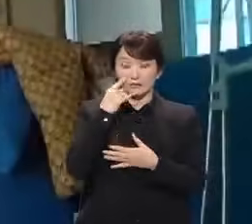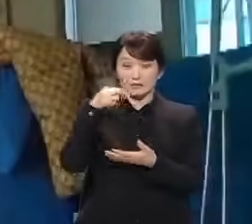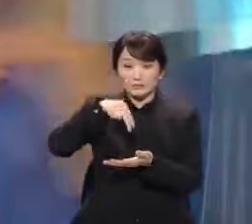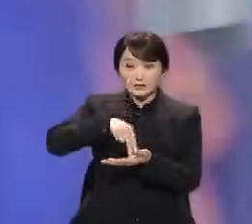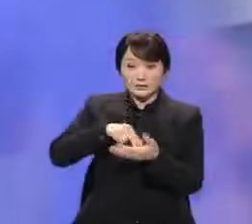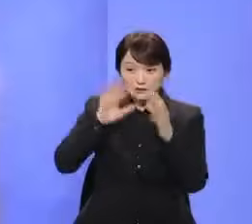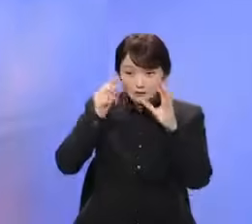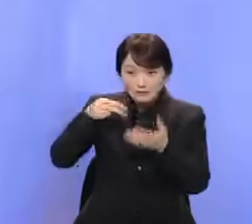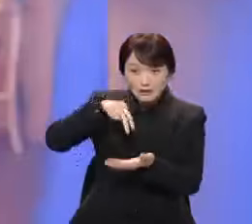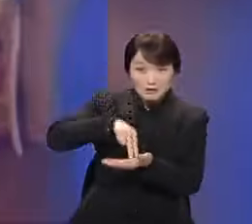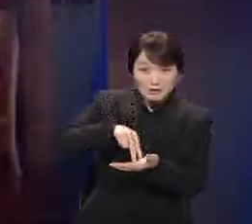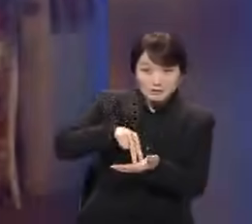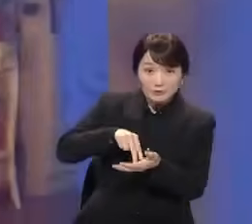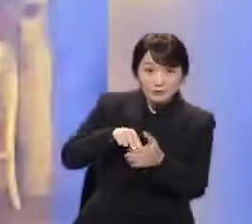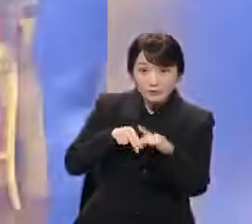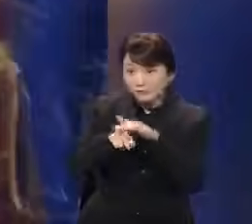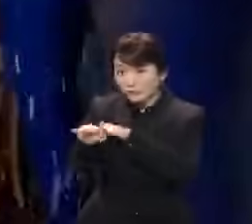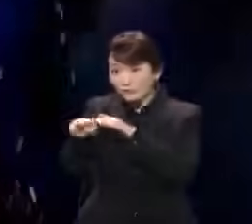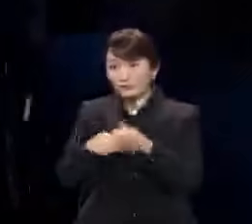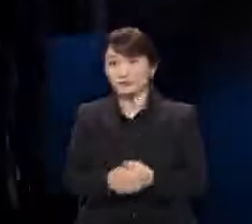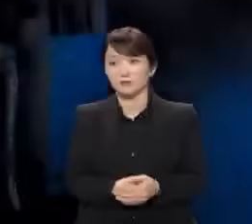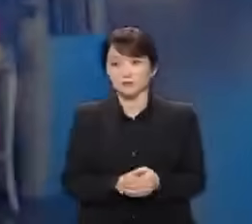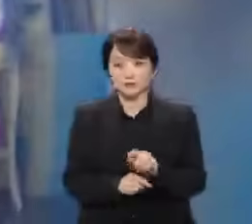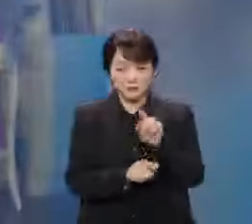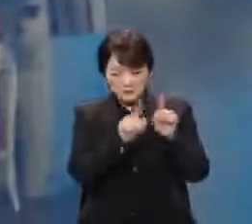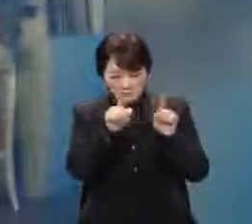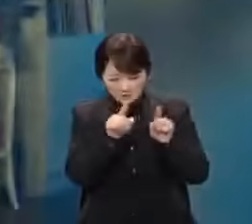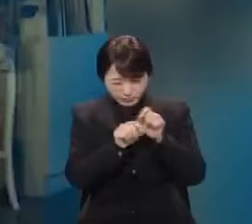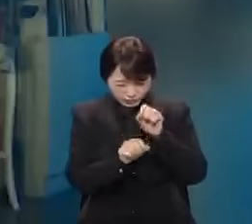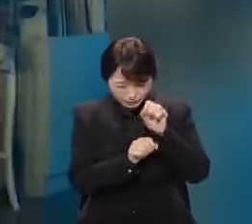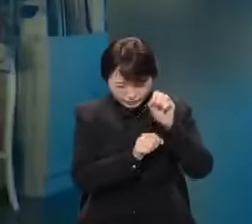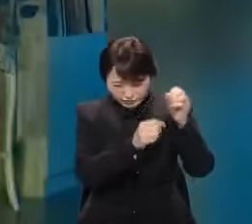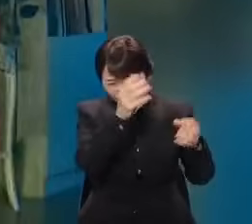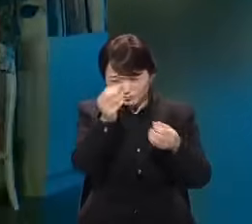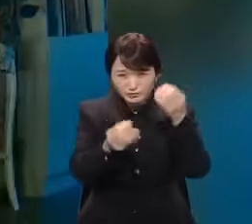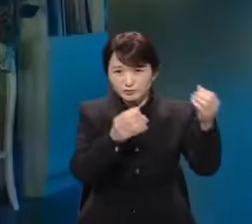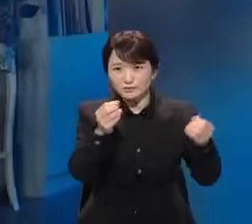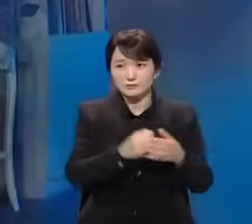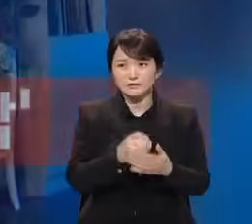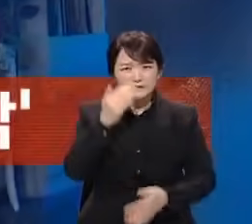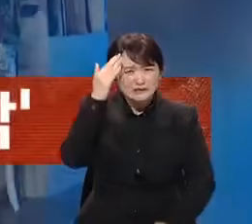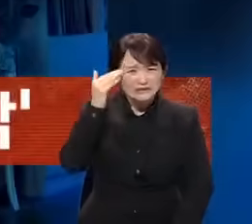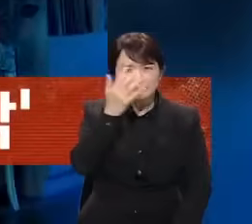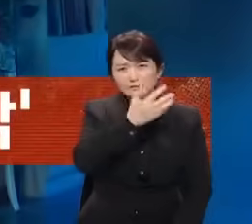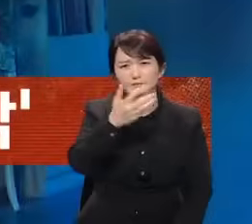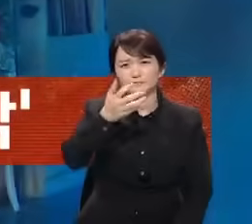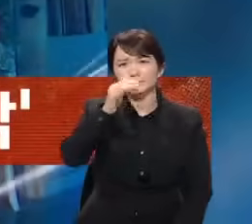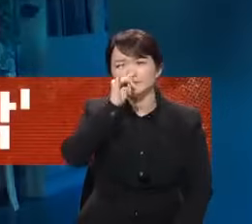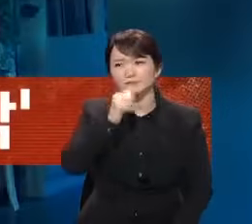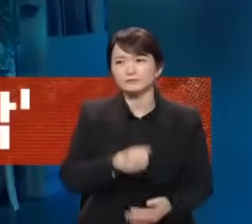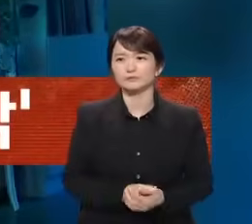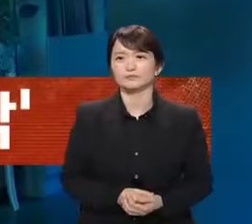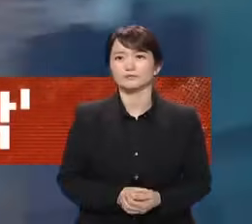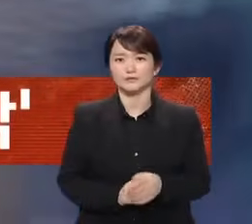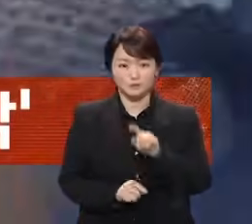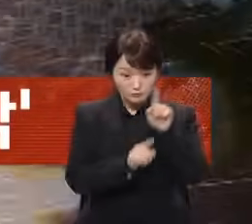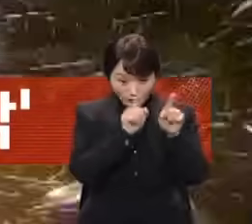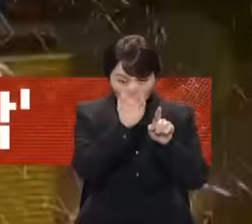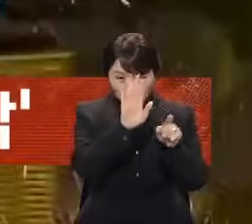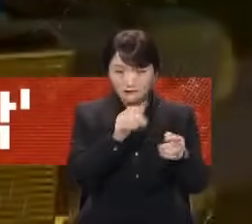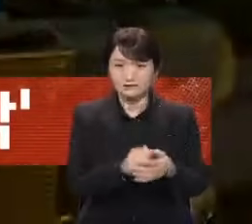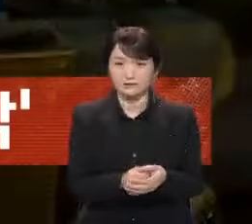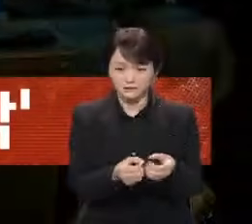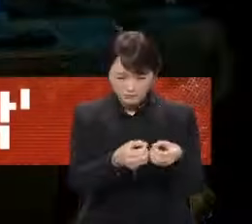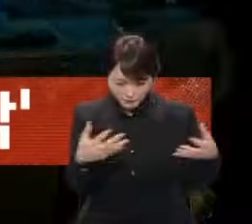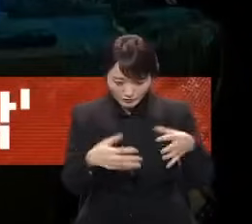시뻘건 불빛이 번쩍이더니 불꽃들이 사방으로 튀기 시작합니다. 또 검은 연기까지 피어오르죠. 폭죽! 아닙니다. 폭발